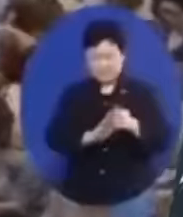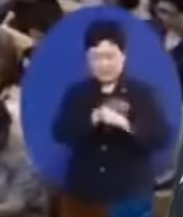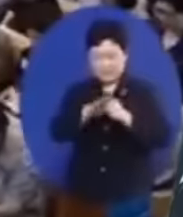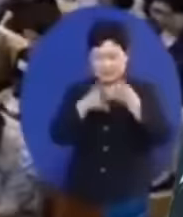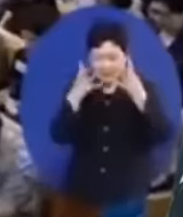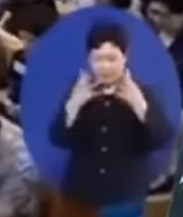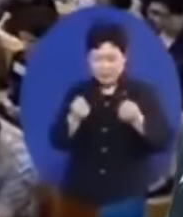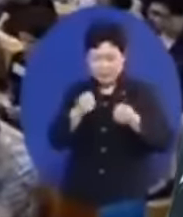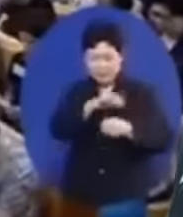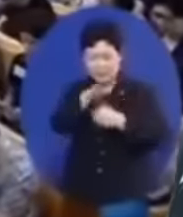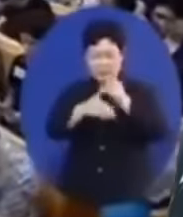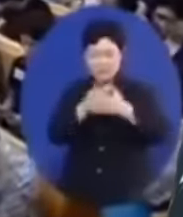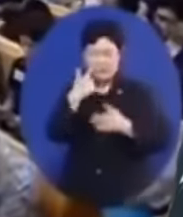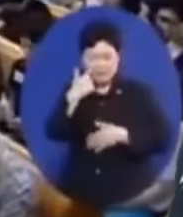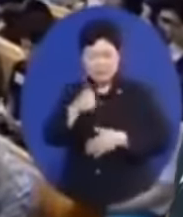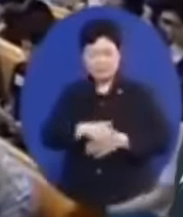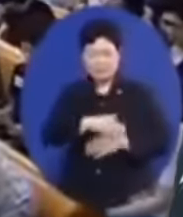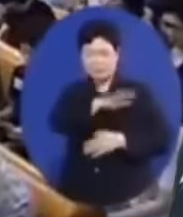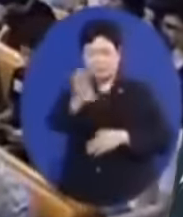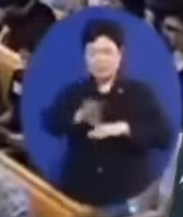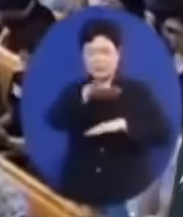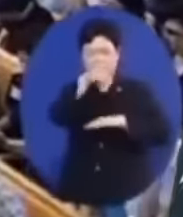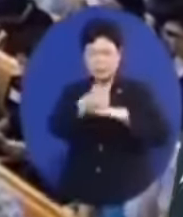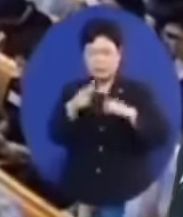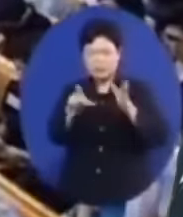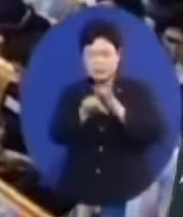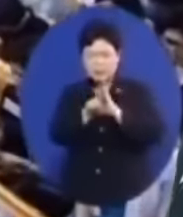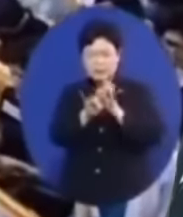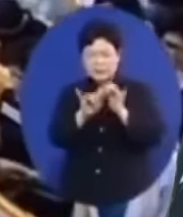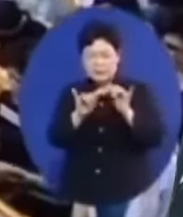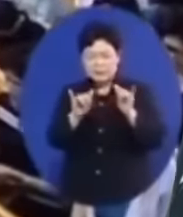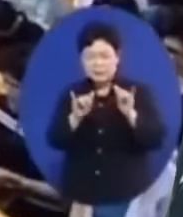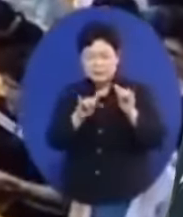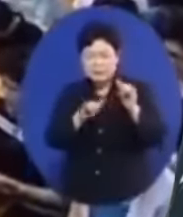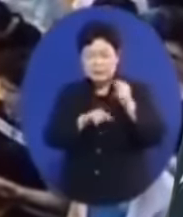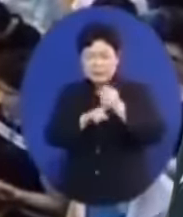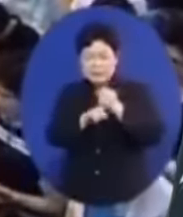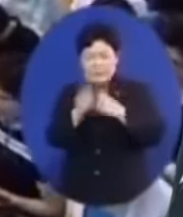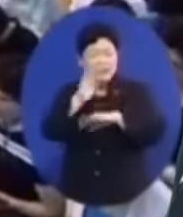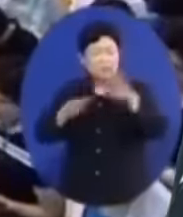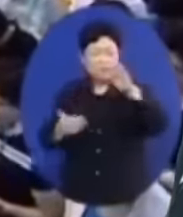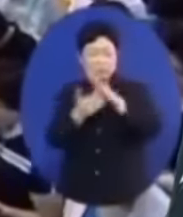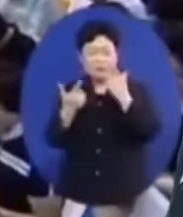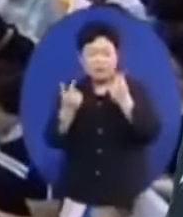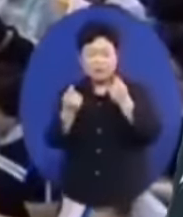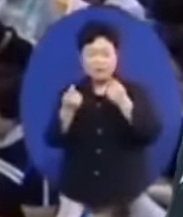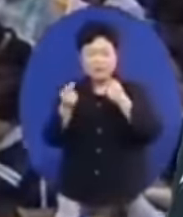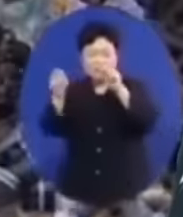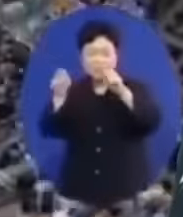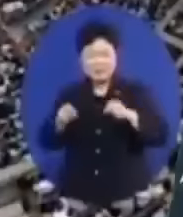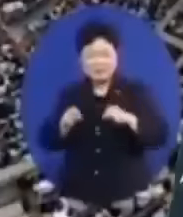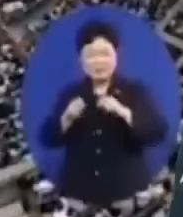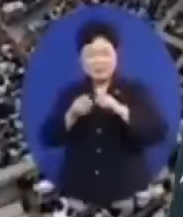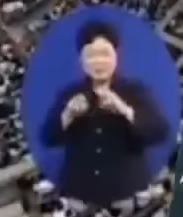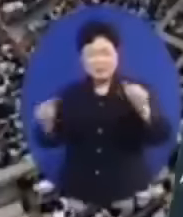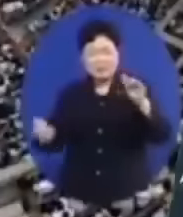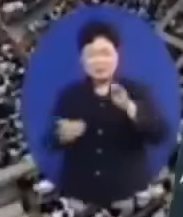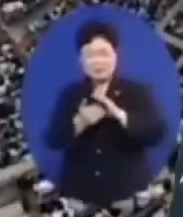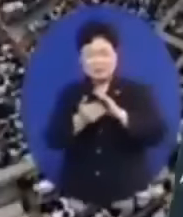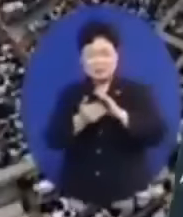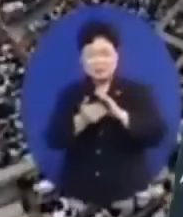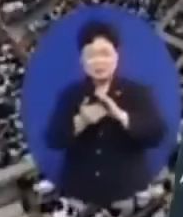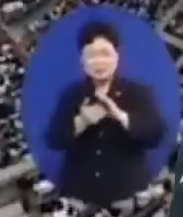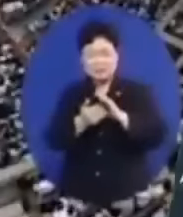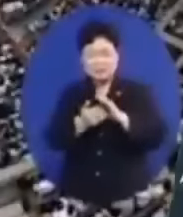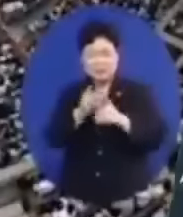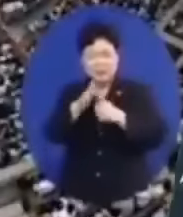사랑이 많으신 우리 아버지 하나님, 우리 그리스도인들의 기도는 뜻이 하늘에서 이룬 것 같이 땅에서 이루어달라는 것이 아니겠습니까?